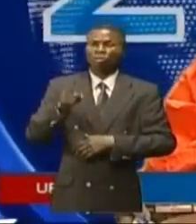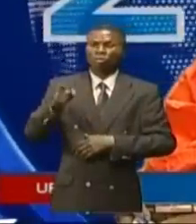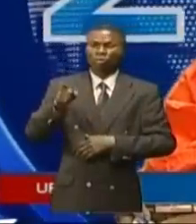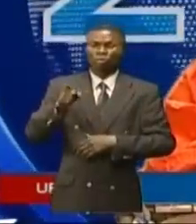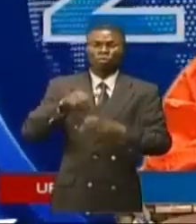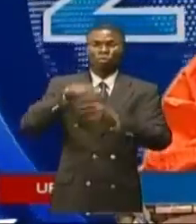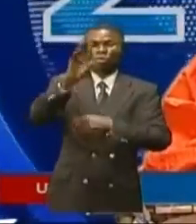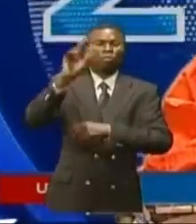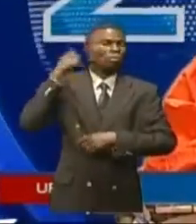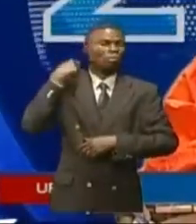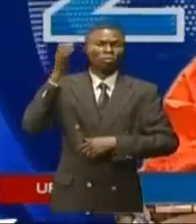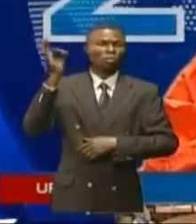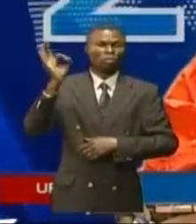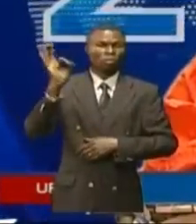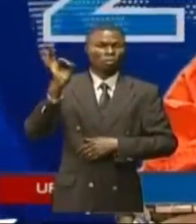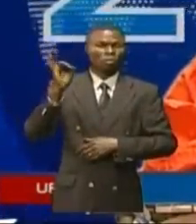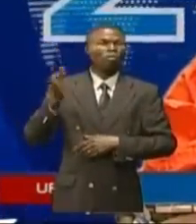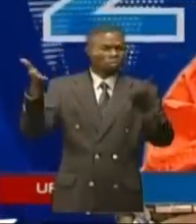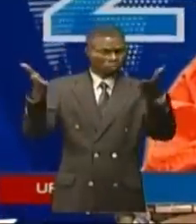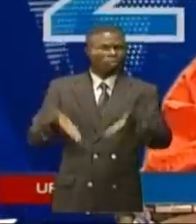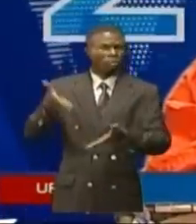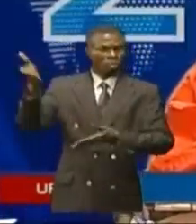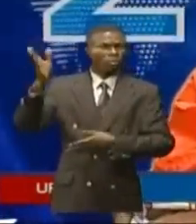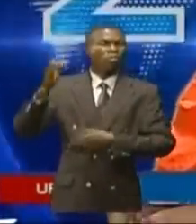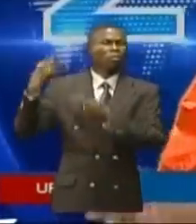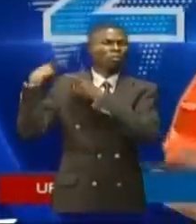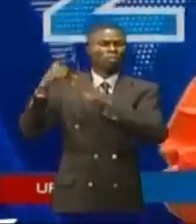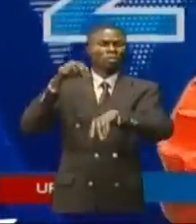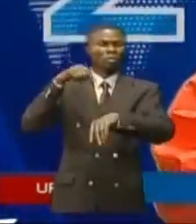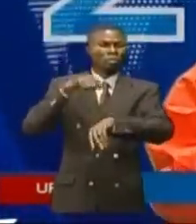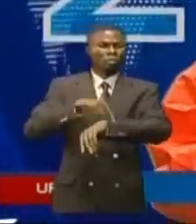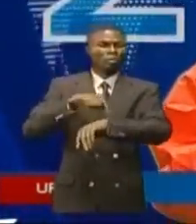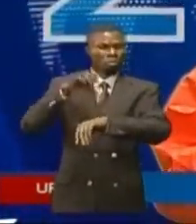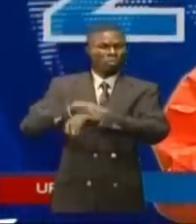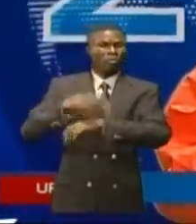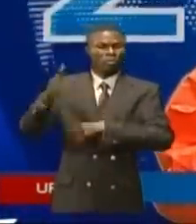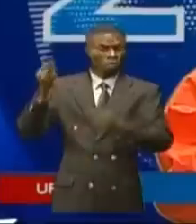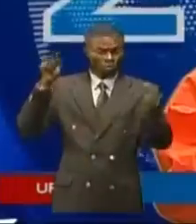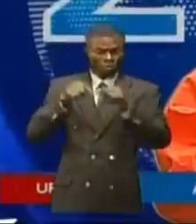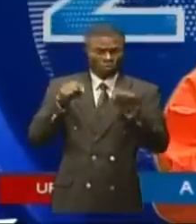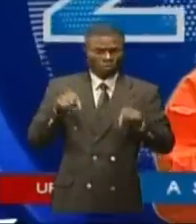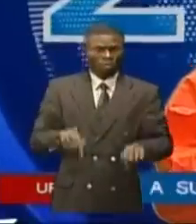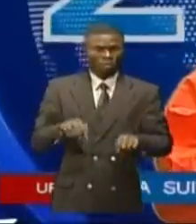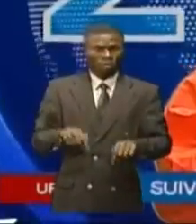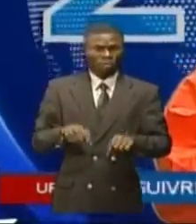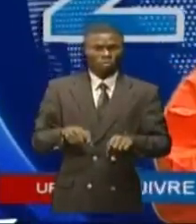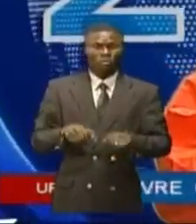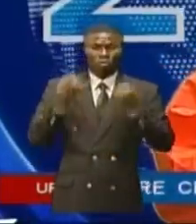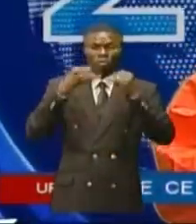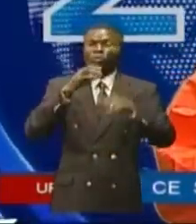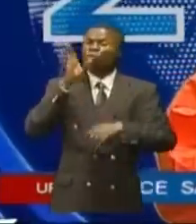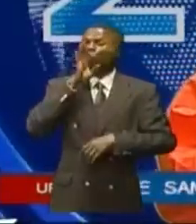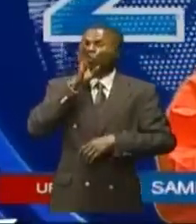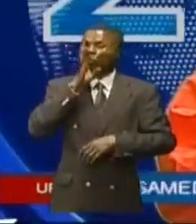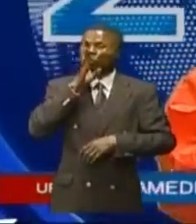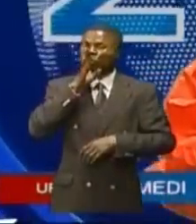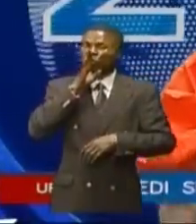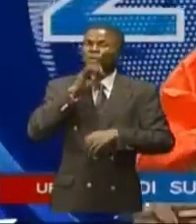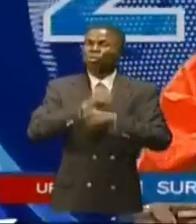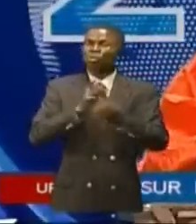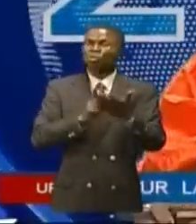jamais sorti de cette prison depuis la date de son arrestation jusqu'à ce jour. Cette fausse information constitue en